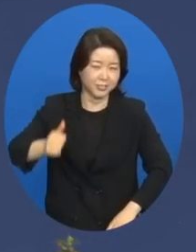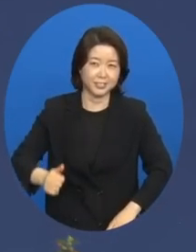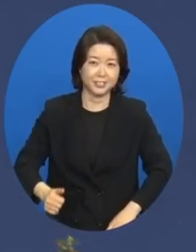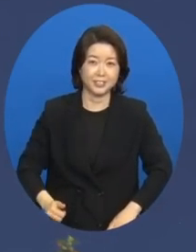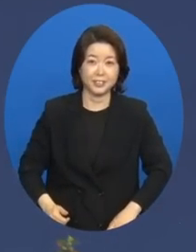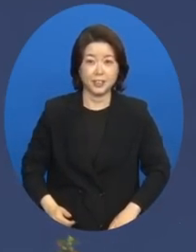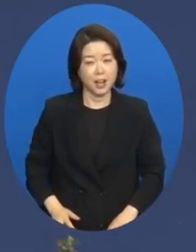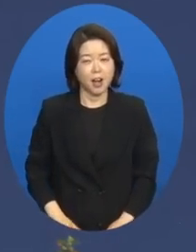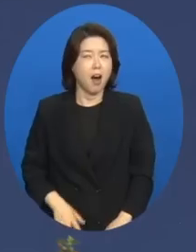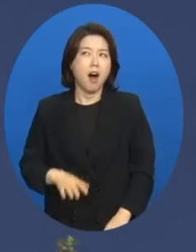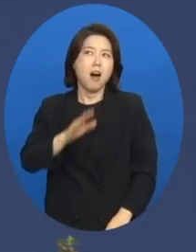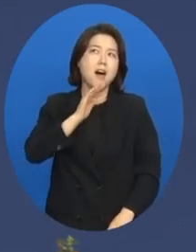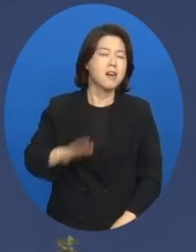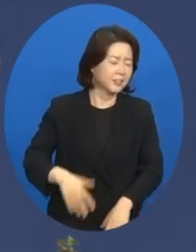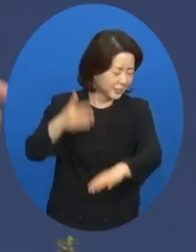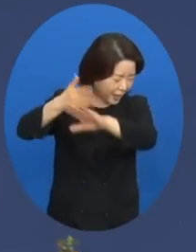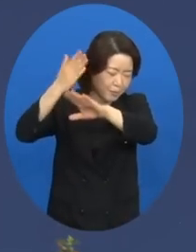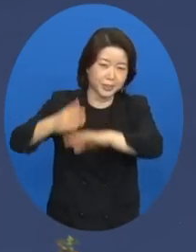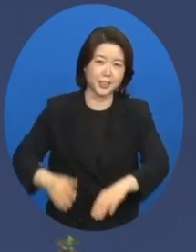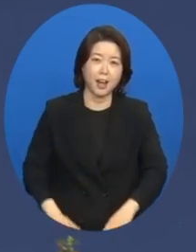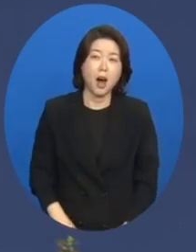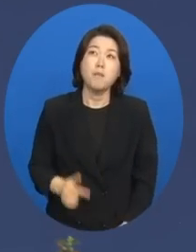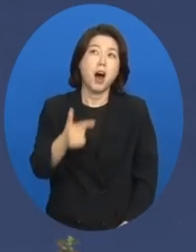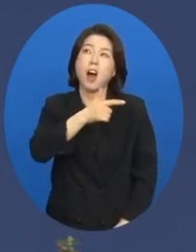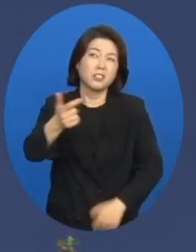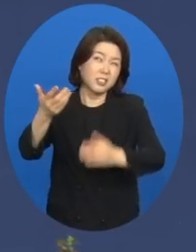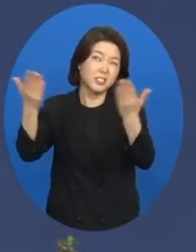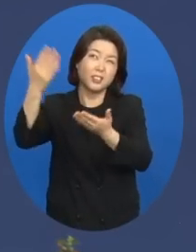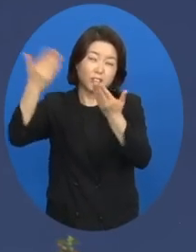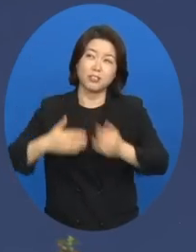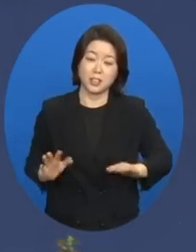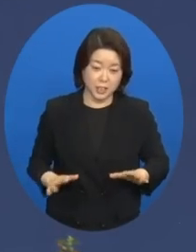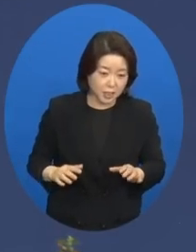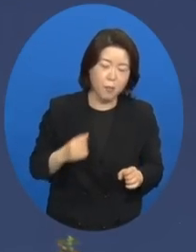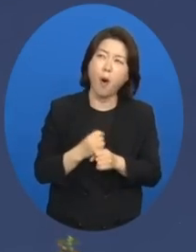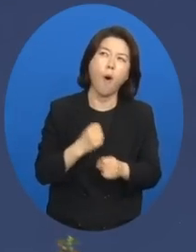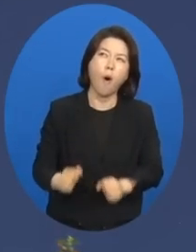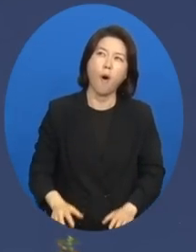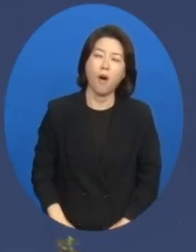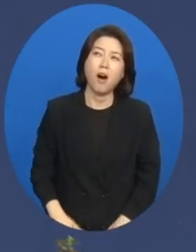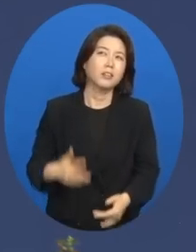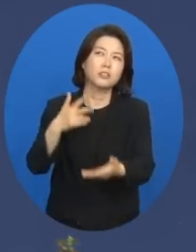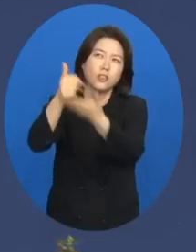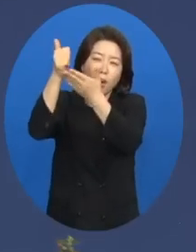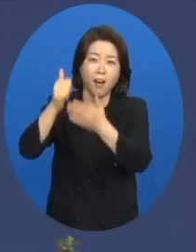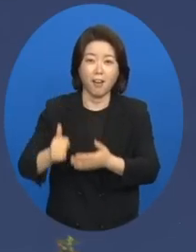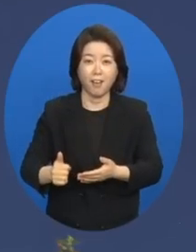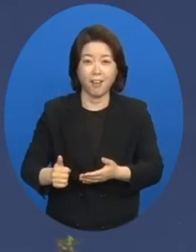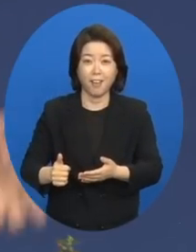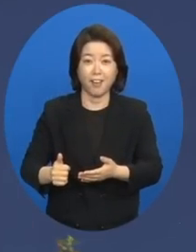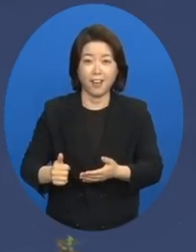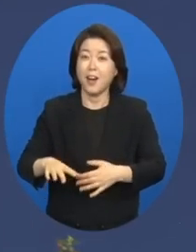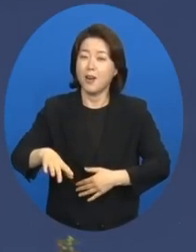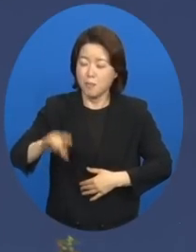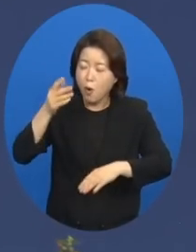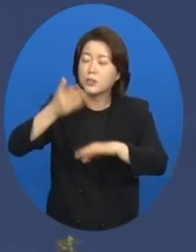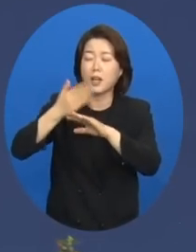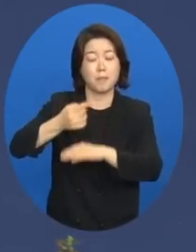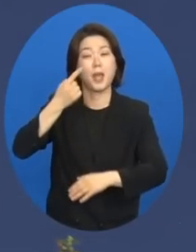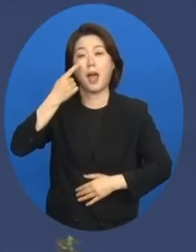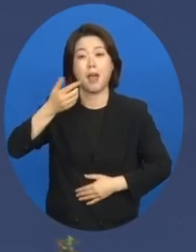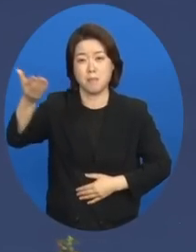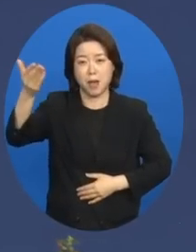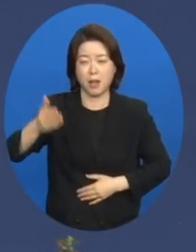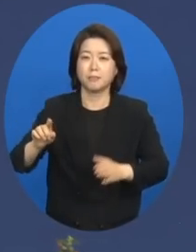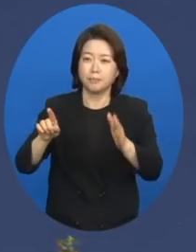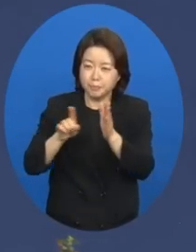아 진짜 뭘 이렇게 큰 걸 주시려고 이렇게 사람 황당하게 만드시나 주여. 일단 감사를 하라는 거예요.